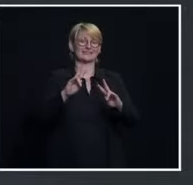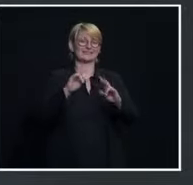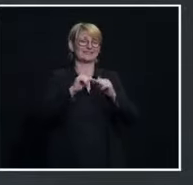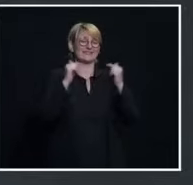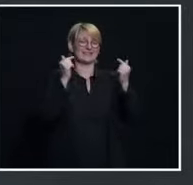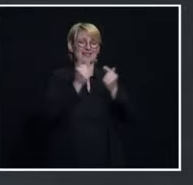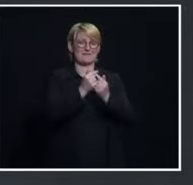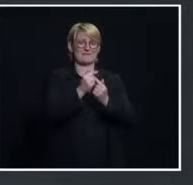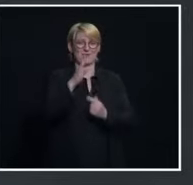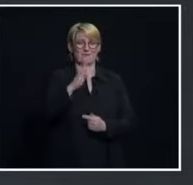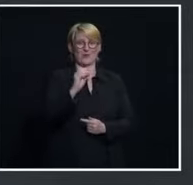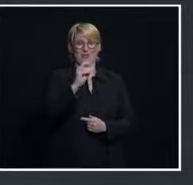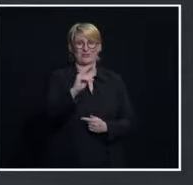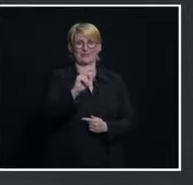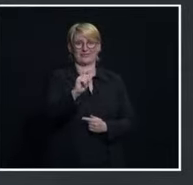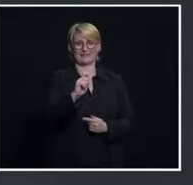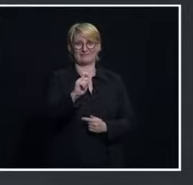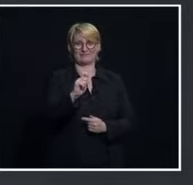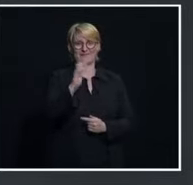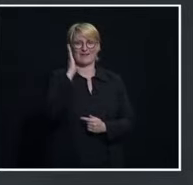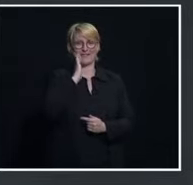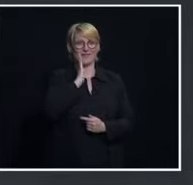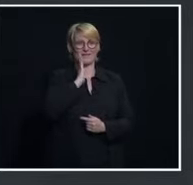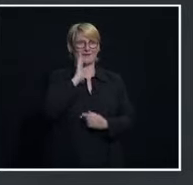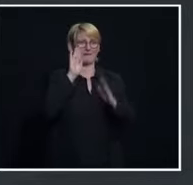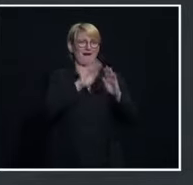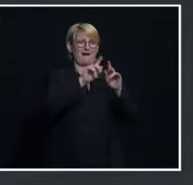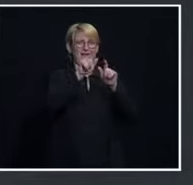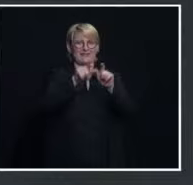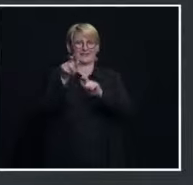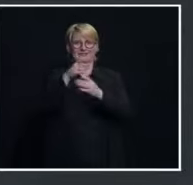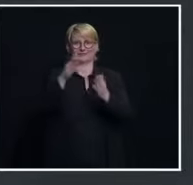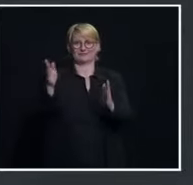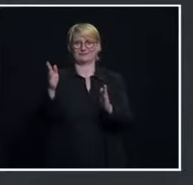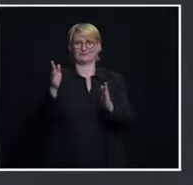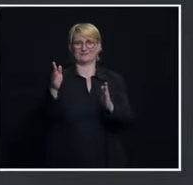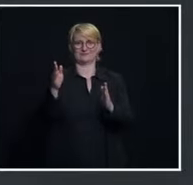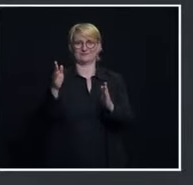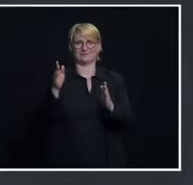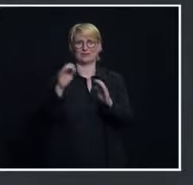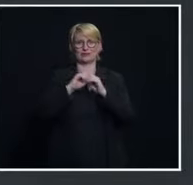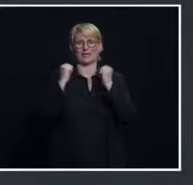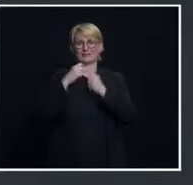liebe Patinnen und Paten, verehrte Frau Staatsministerin Aigner,